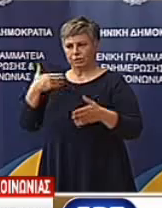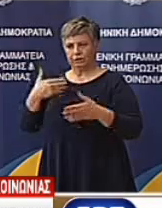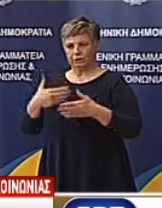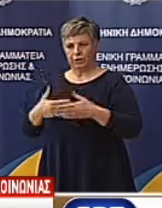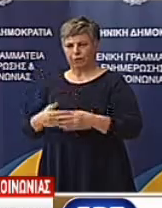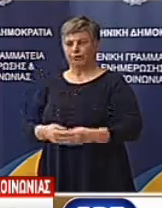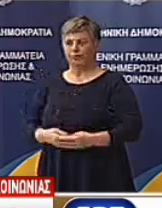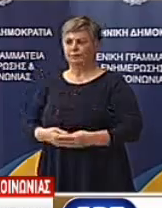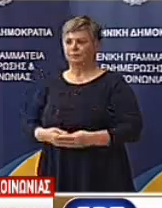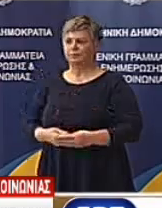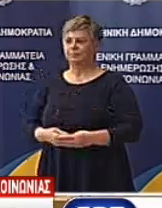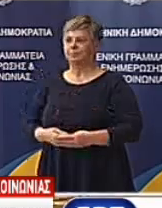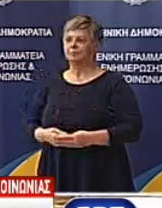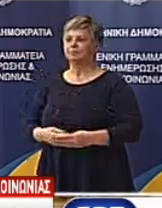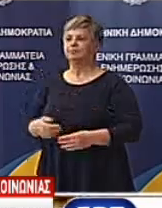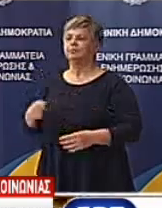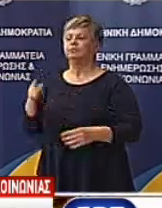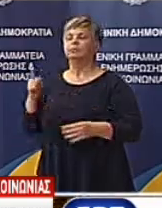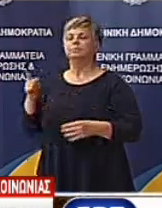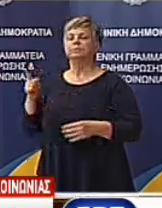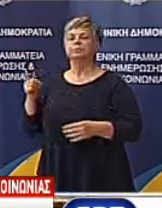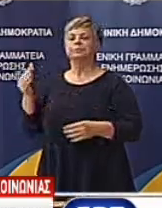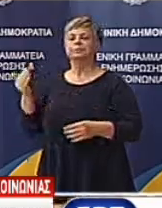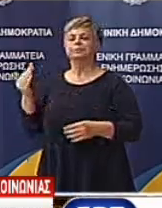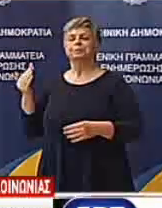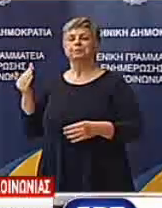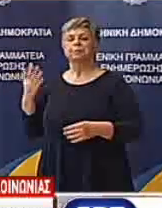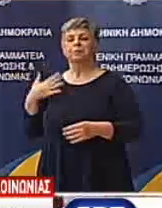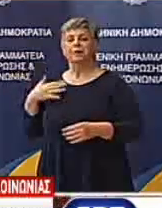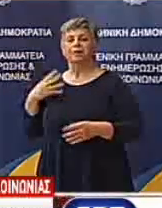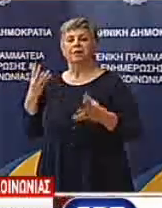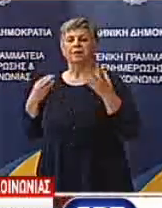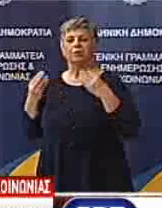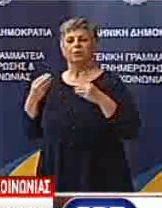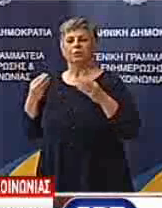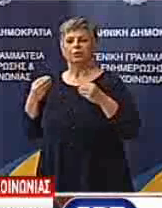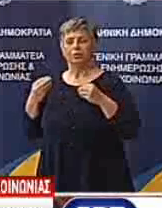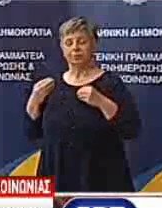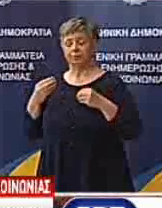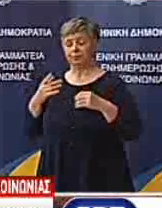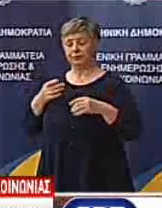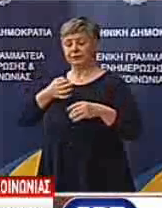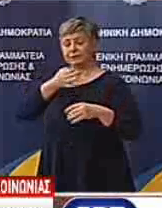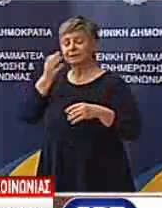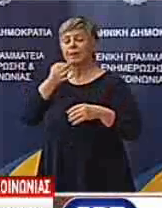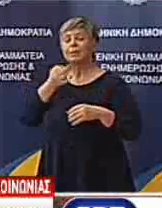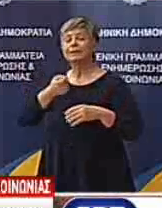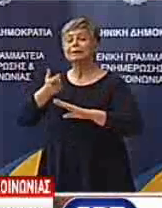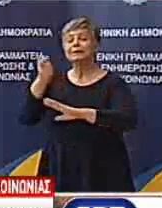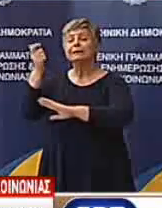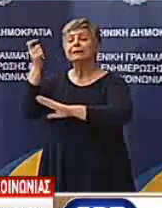Ισχύει, θέλω να διευκρινίσω στη ερώτηση που έκανα στον άδελφο. Καμία μείωση των κυρίων